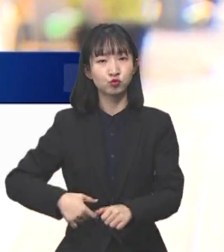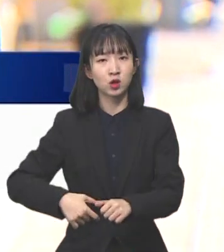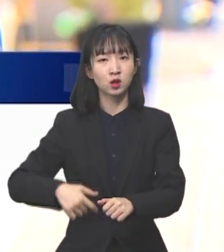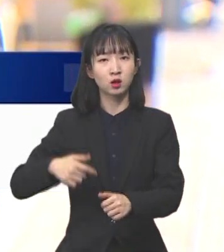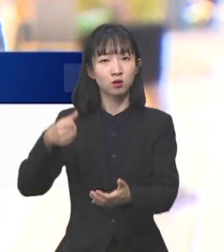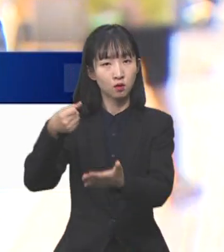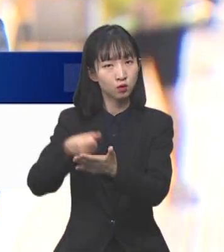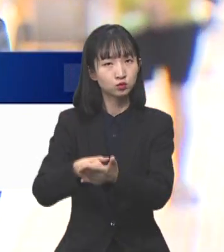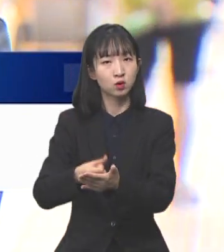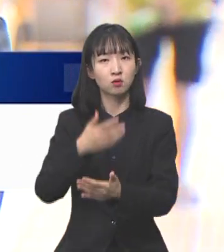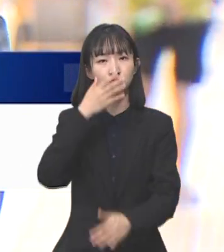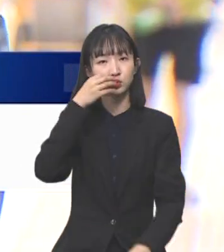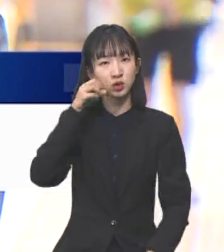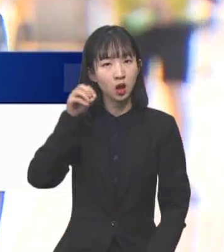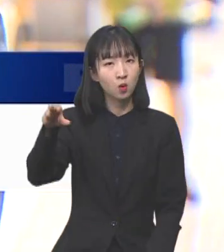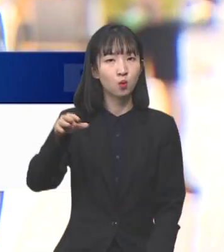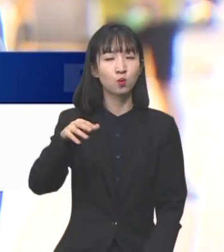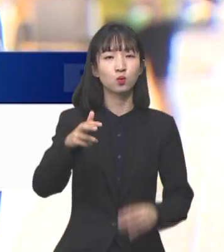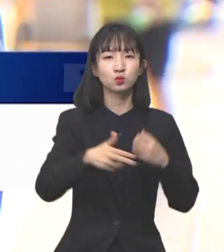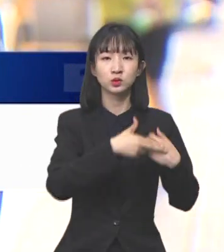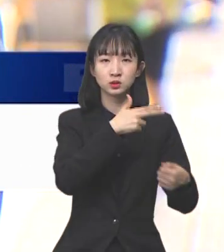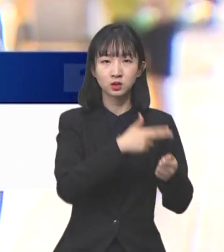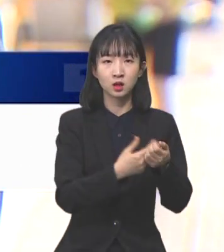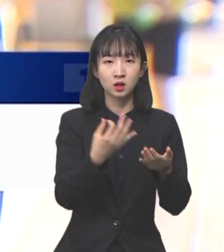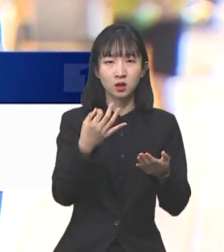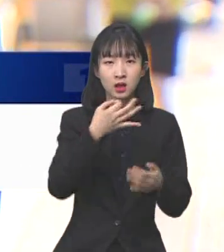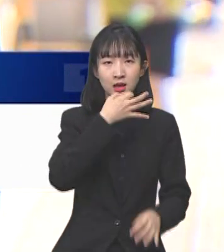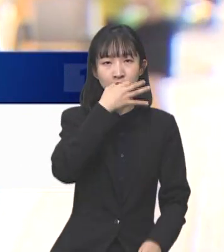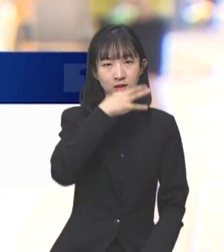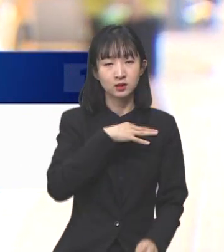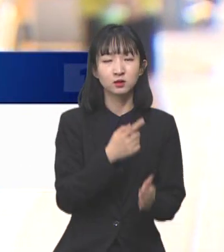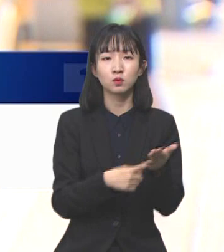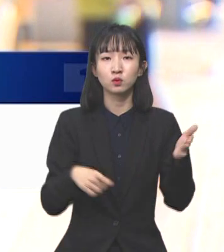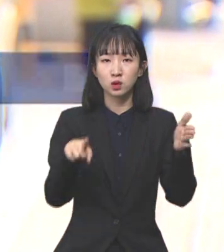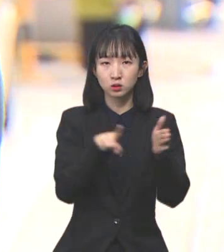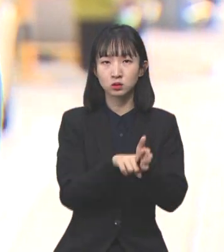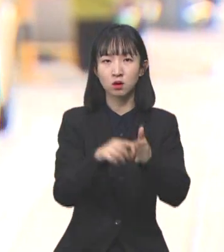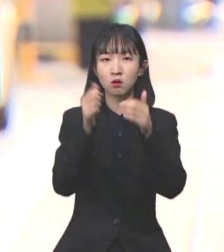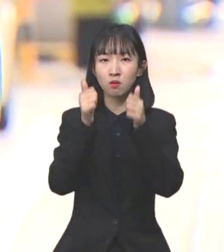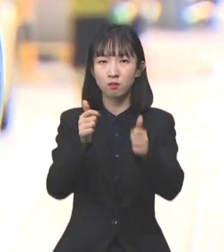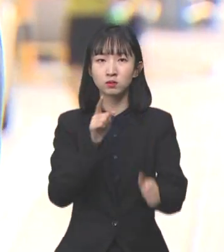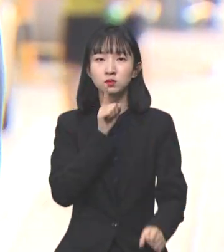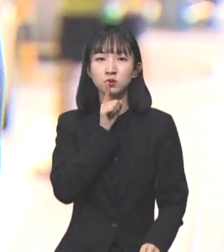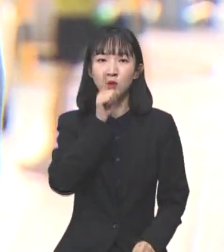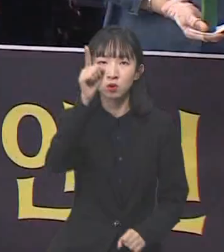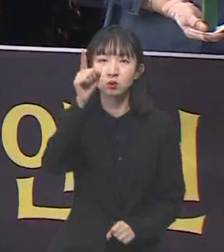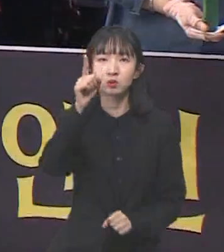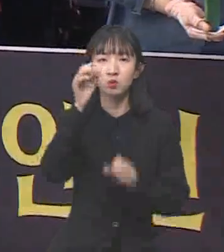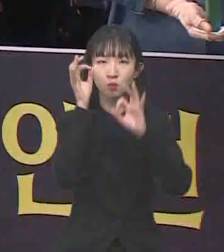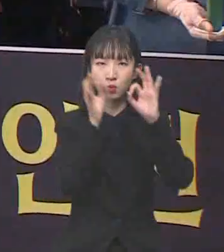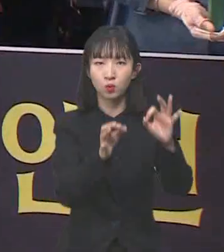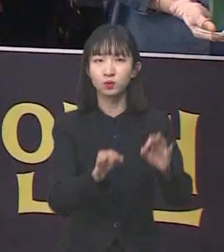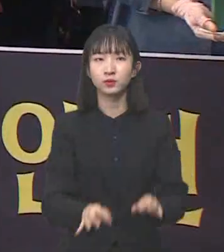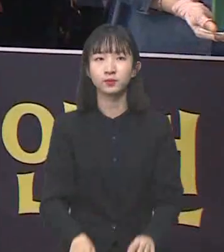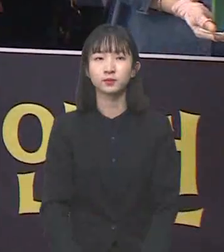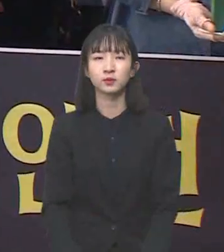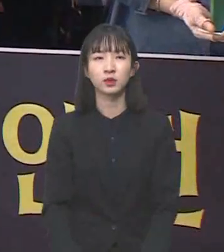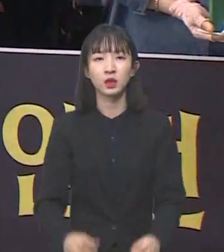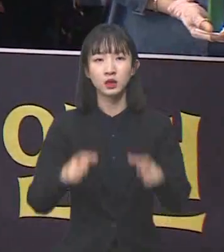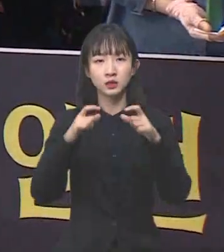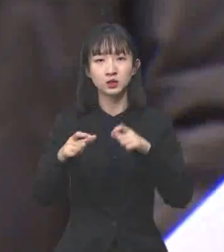오로지 자신들의 이익을 위해 변경시 결을 정리한 것으로 보이는 대목입니다 지역